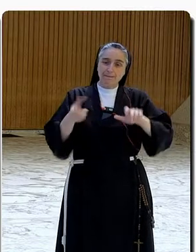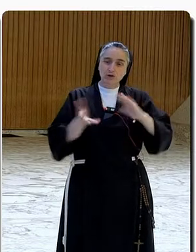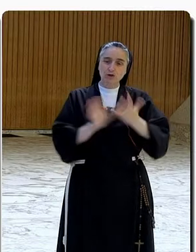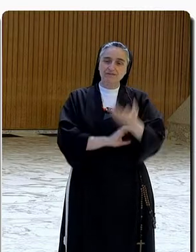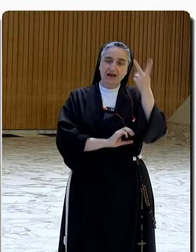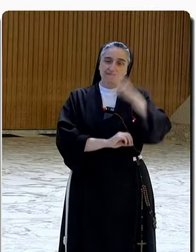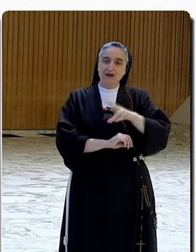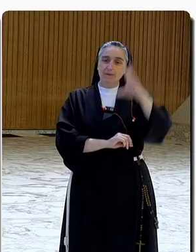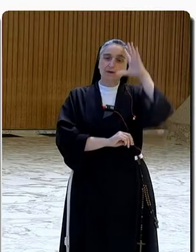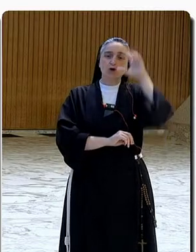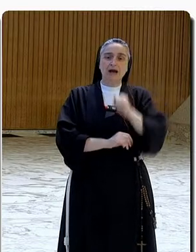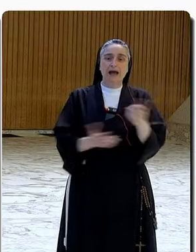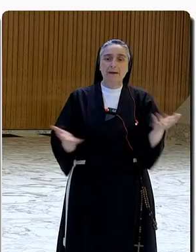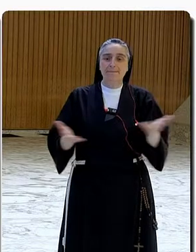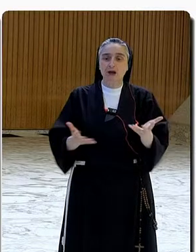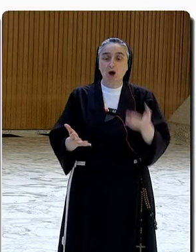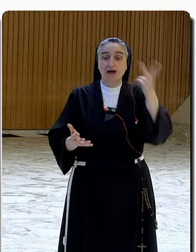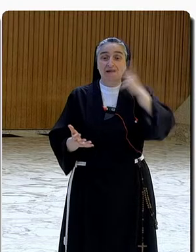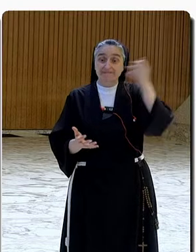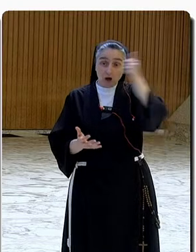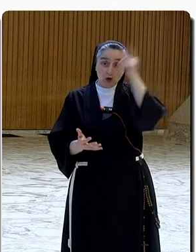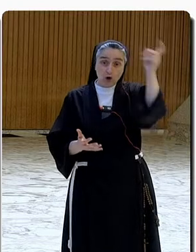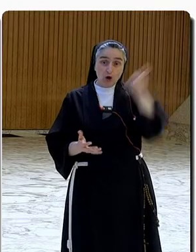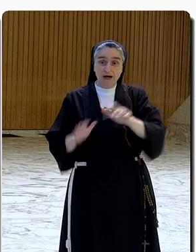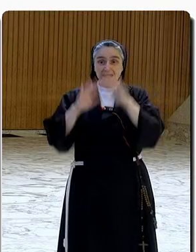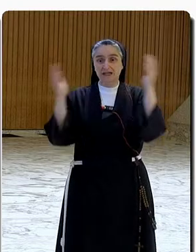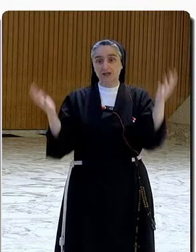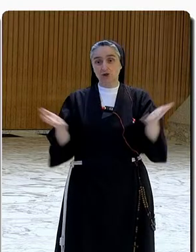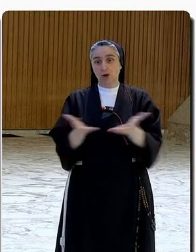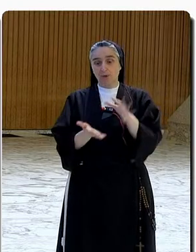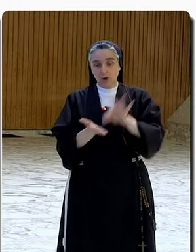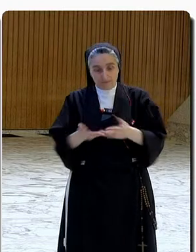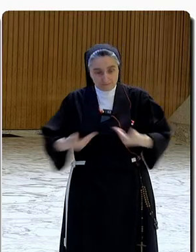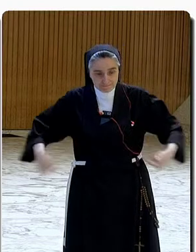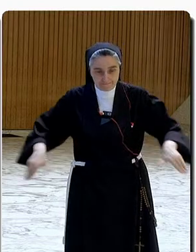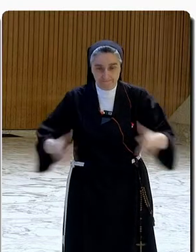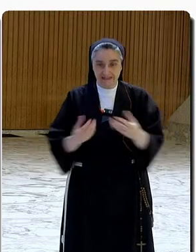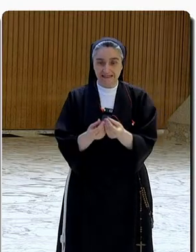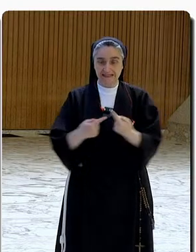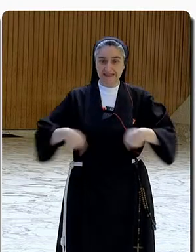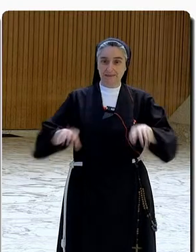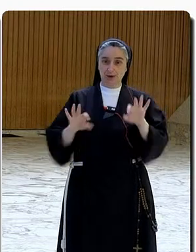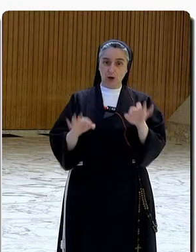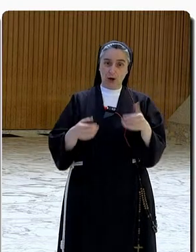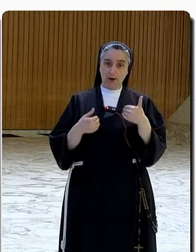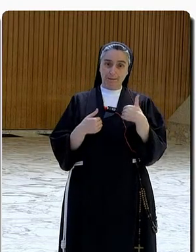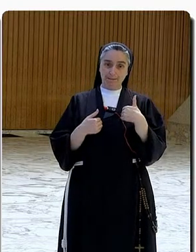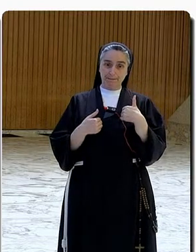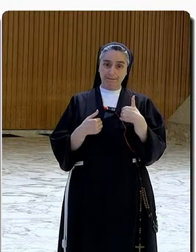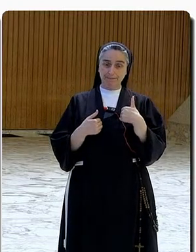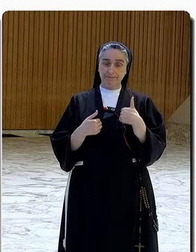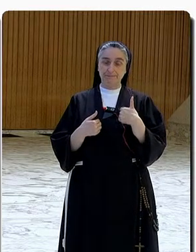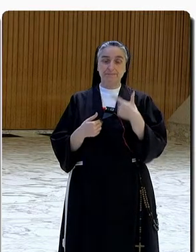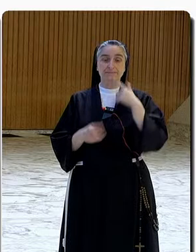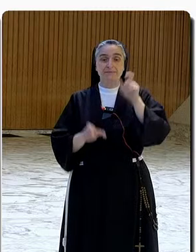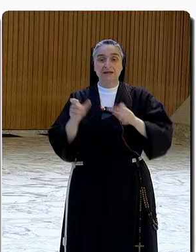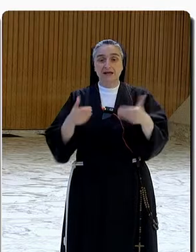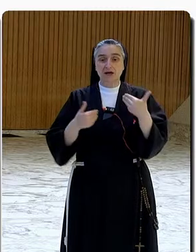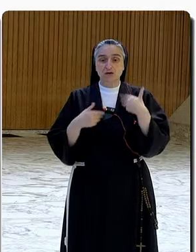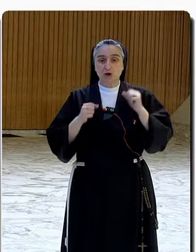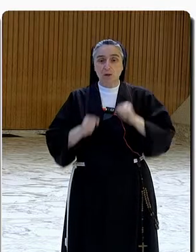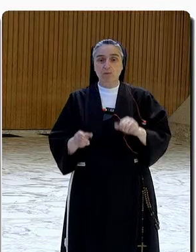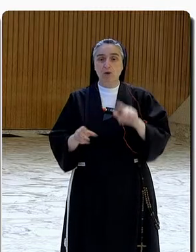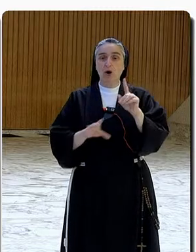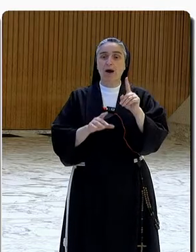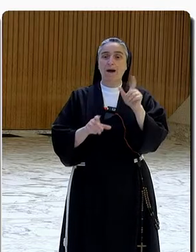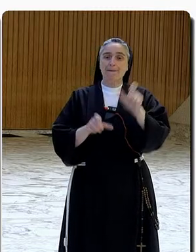capirà che davvero Cristo è venuto, è in mezzo a noi. Quanto i malati di menti potranno essere